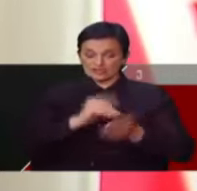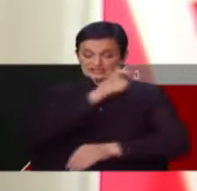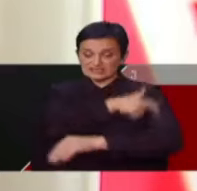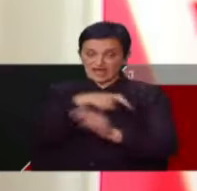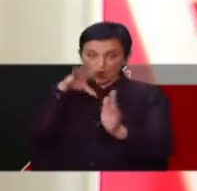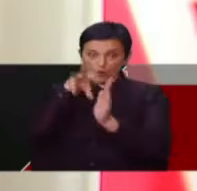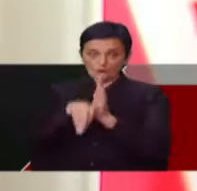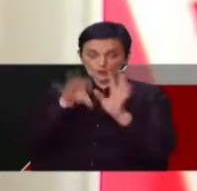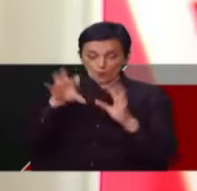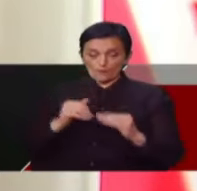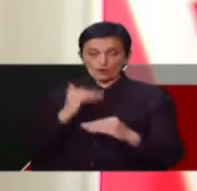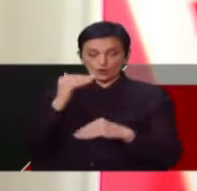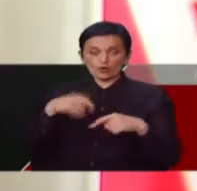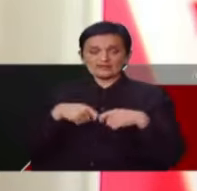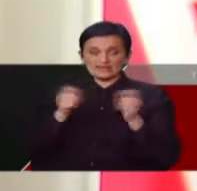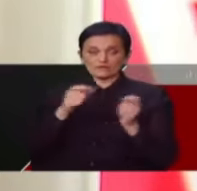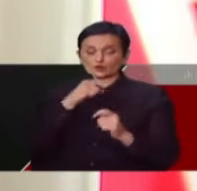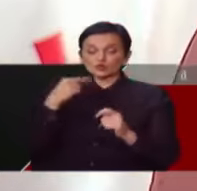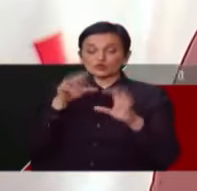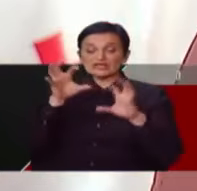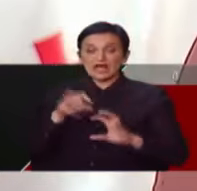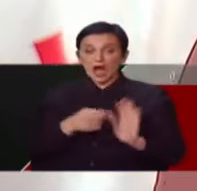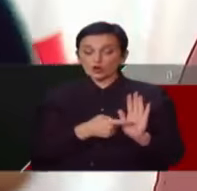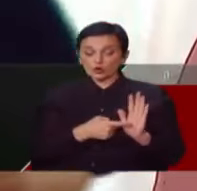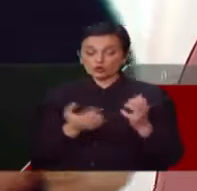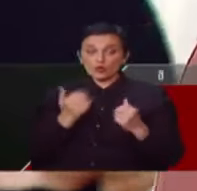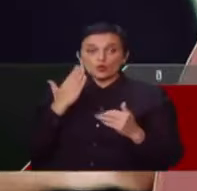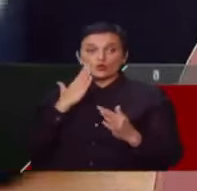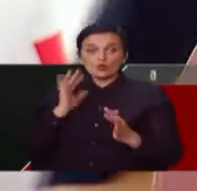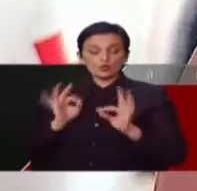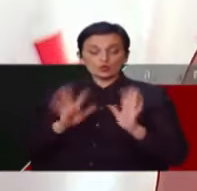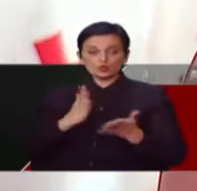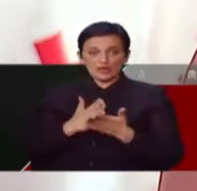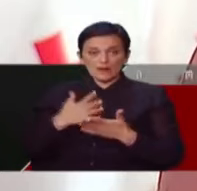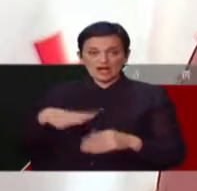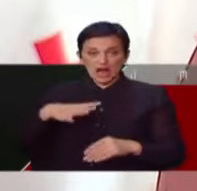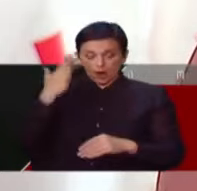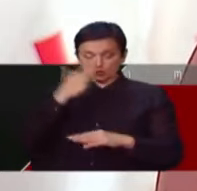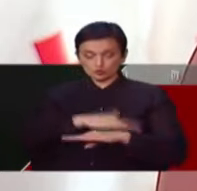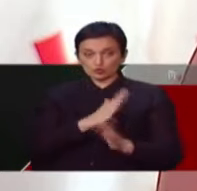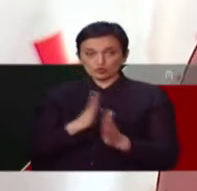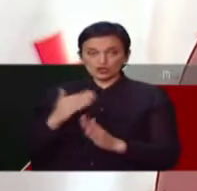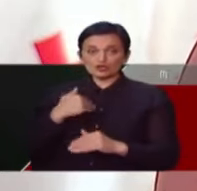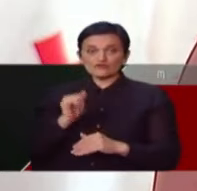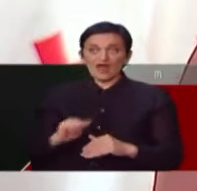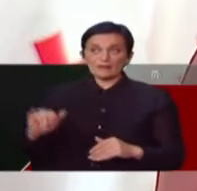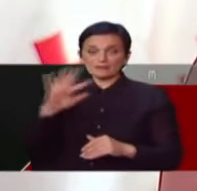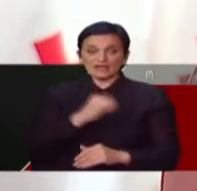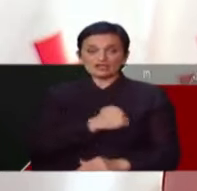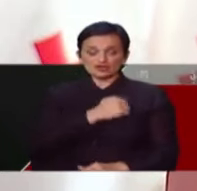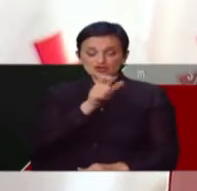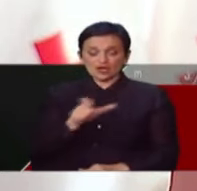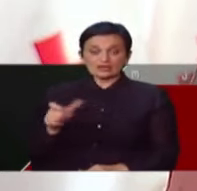და რომელმაც კონსტიტუცია დაარღვია რუსული კანონის მიღება. უსამართლობა არის ქართული ოცნების ქცევა ჩვენს დასავლეთ პარტნიორებთან,